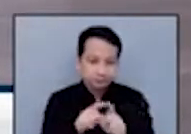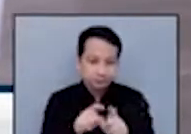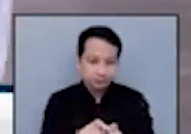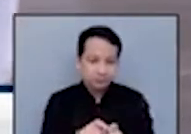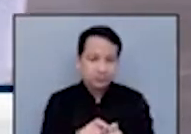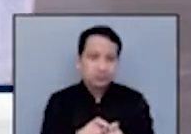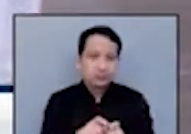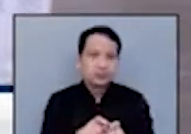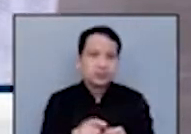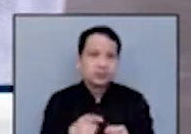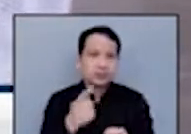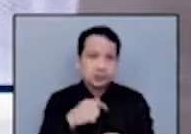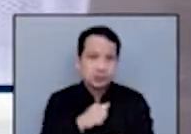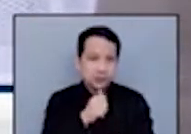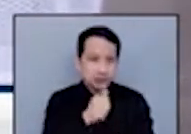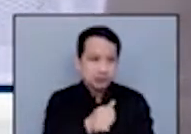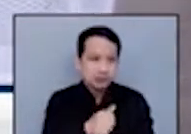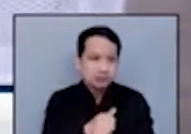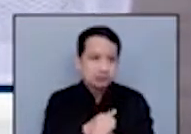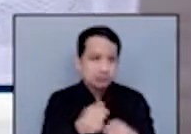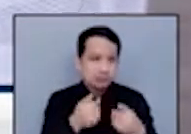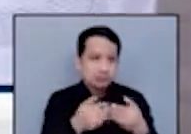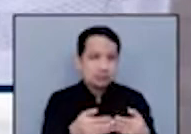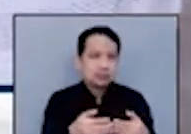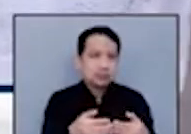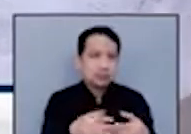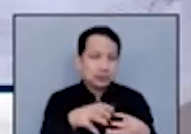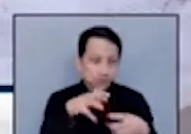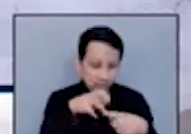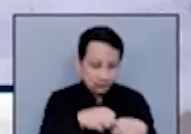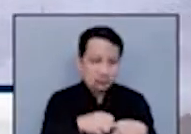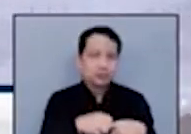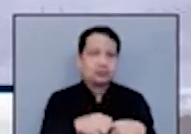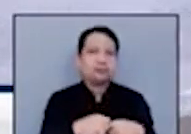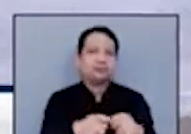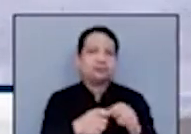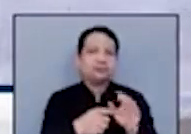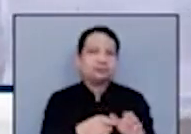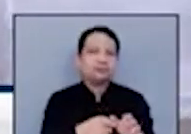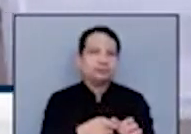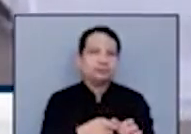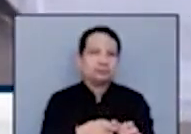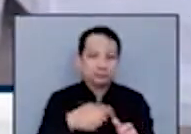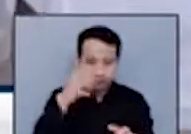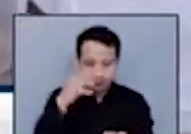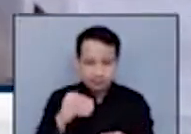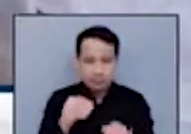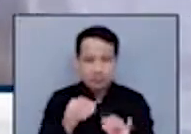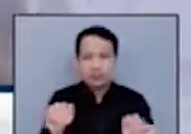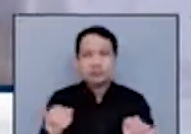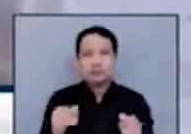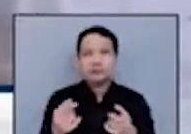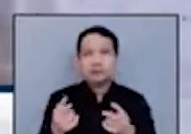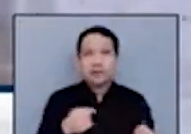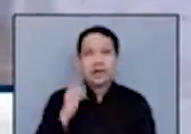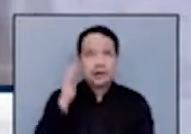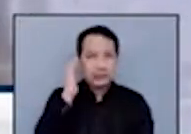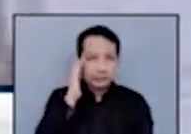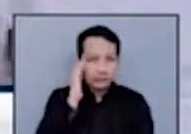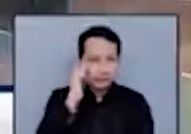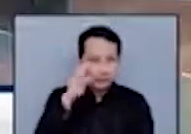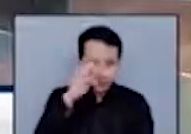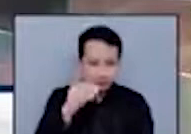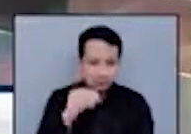at hindi readily available yung pagkain, kakainin niya. Adaptable naman yung male sa ganung setup at kaya niya